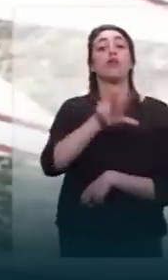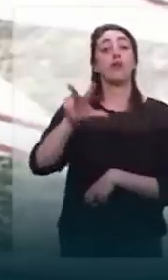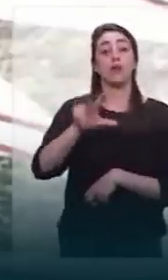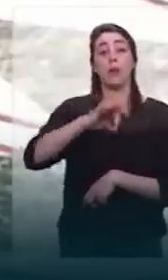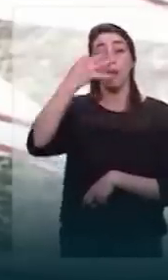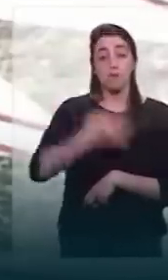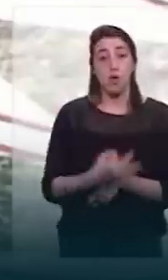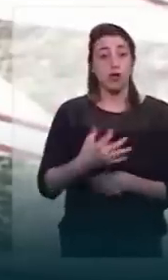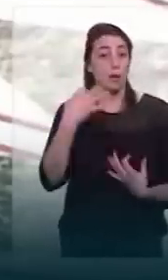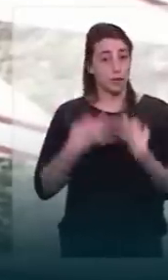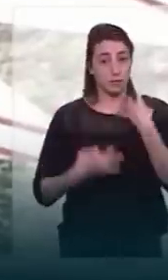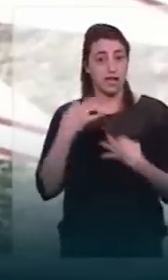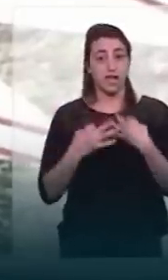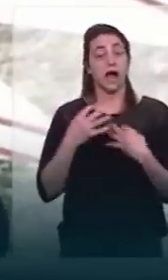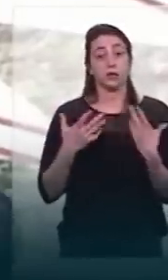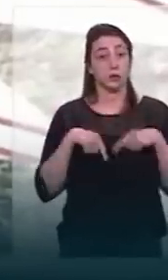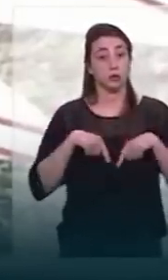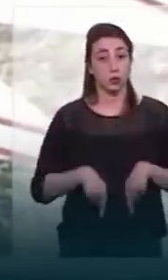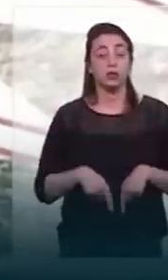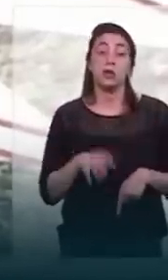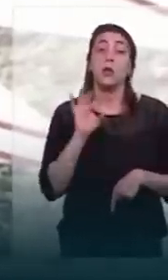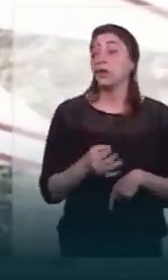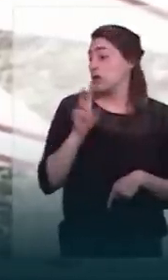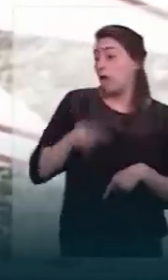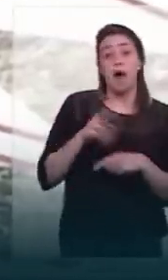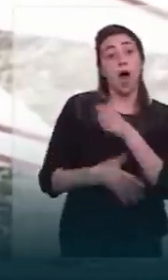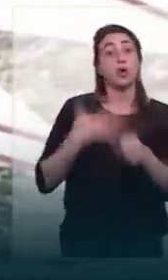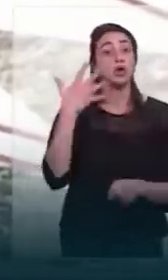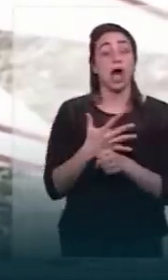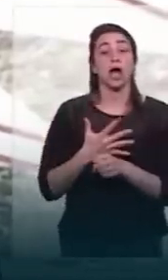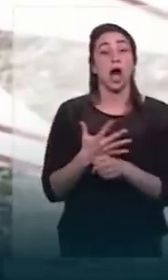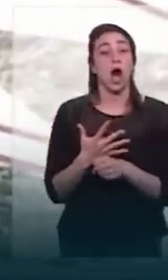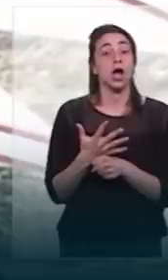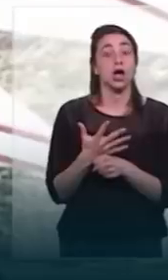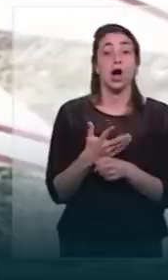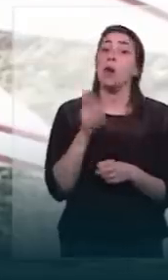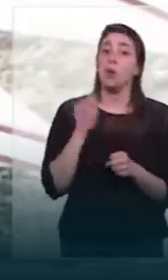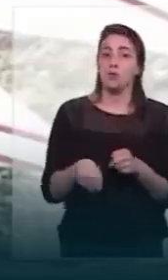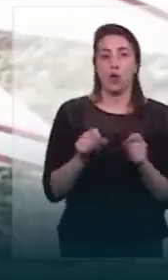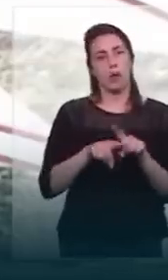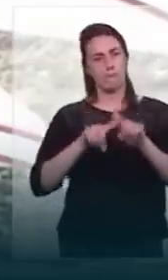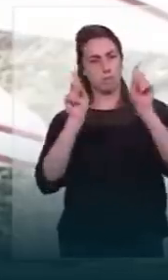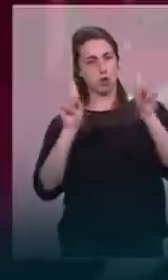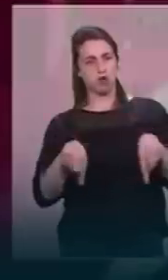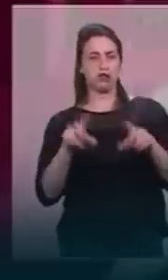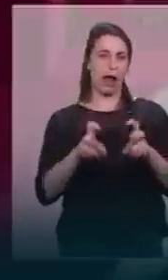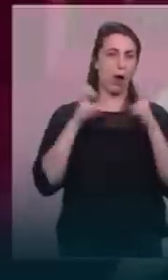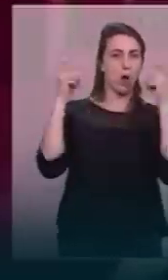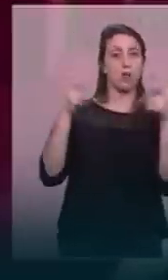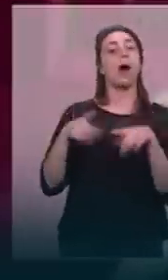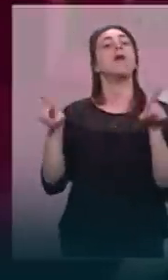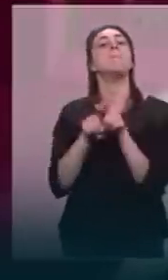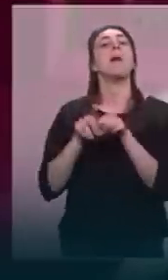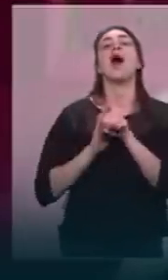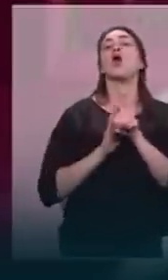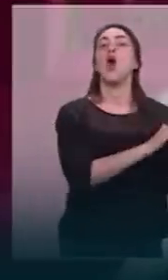Justice. C'est vrai que nous aurions pu, durant ce quinquennat, augmenter le budget des services judiciaires autant que ce que la gauche et